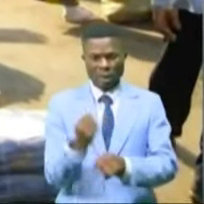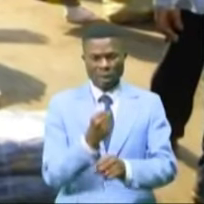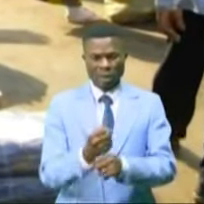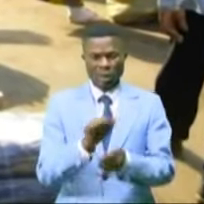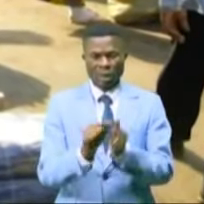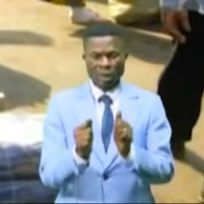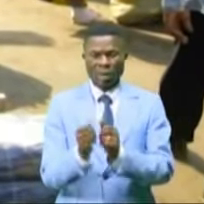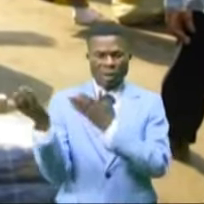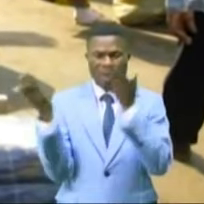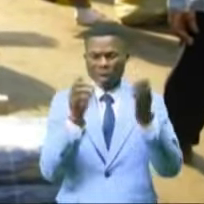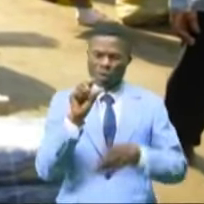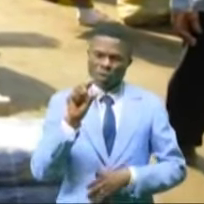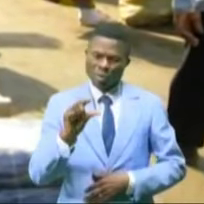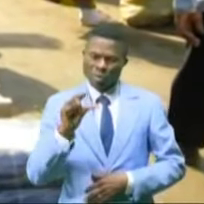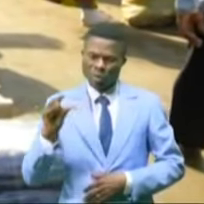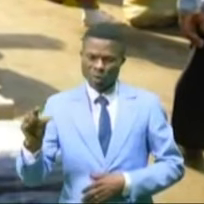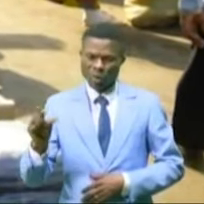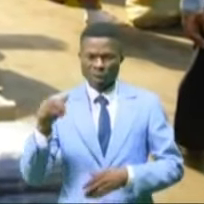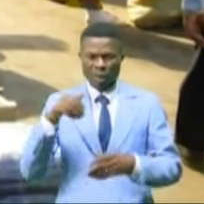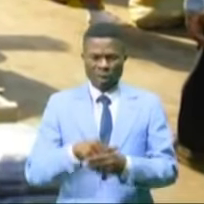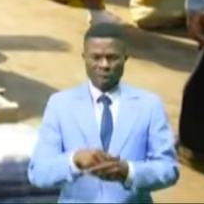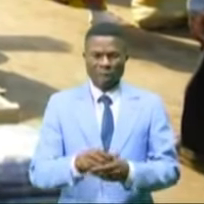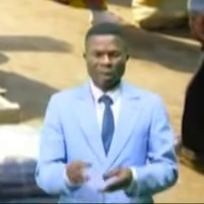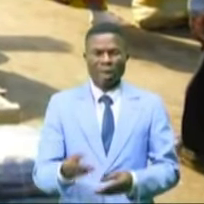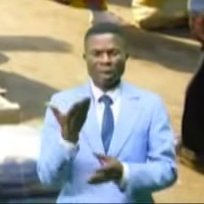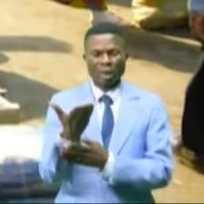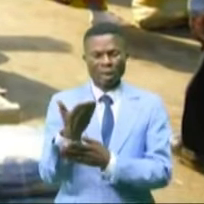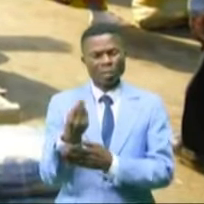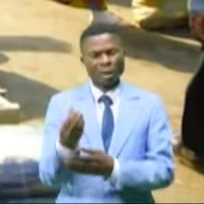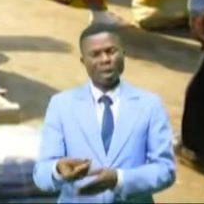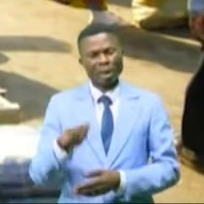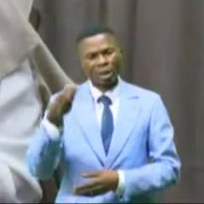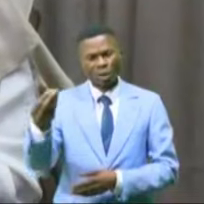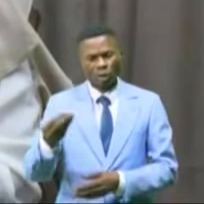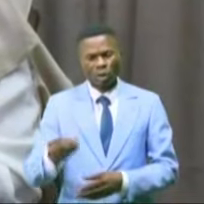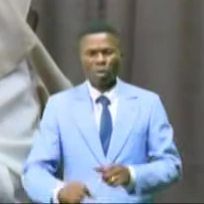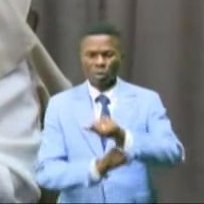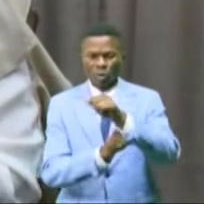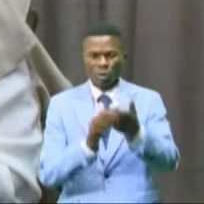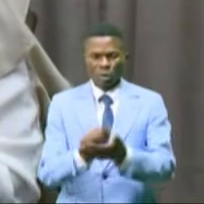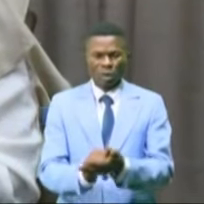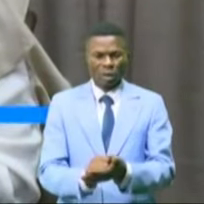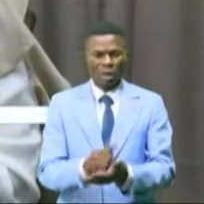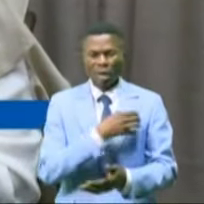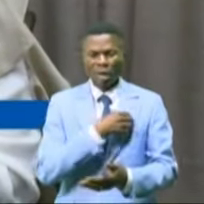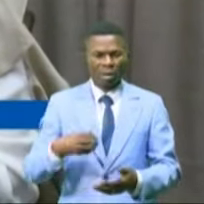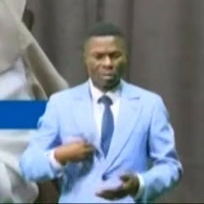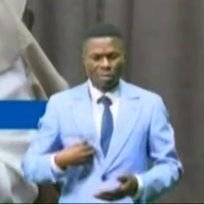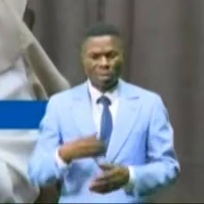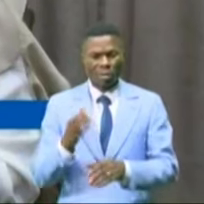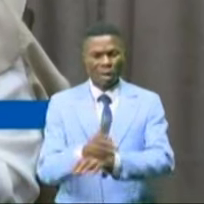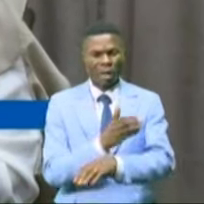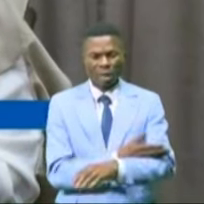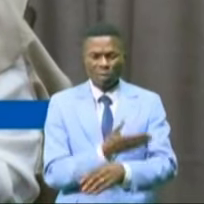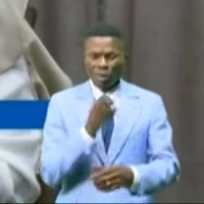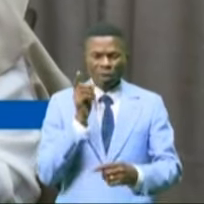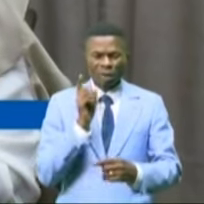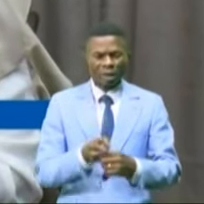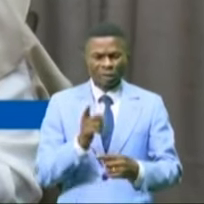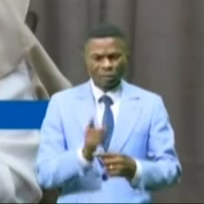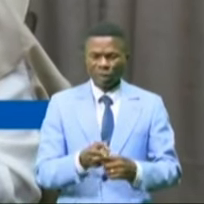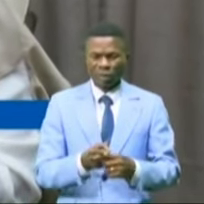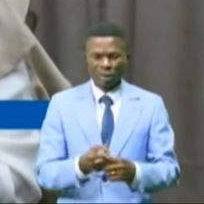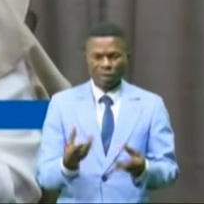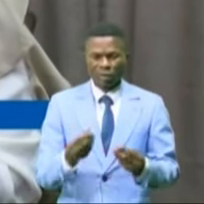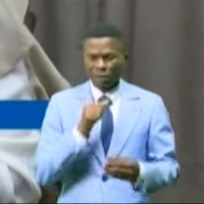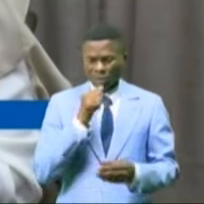petits commerces à travers l'octroi des crédits. Ce n'est pas facile à une femme d'émerger dans le business. Il faut